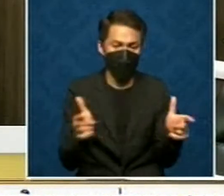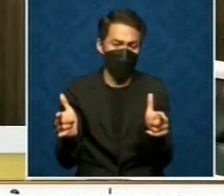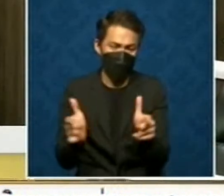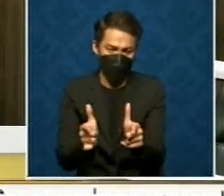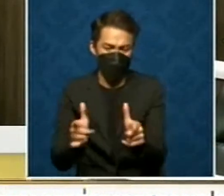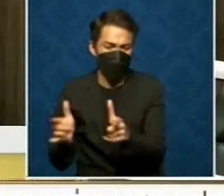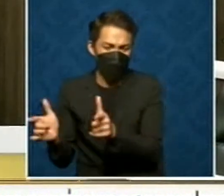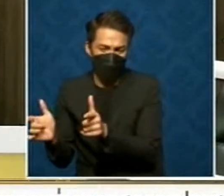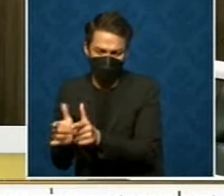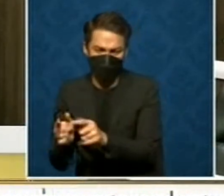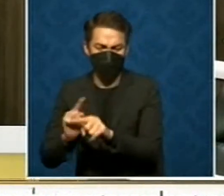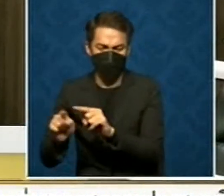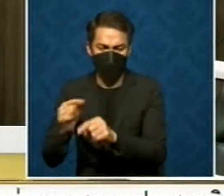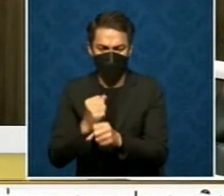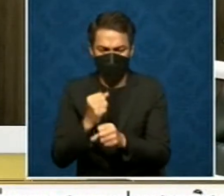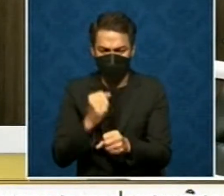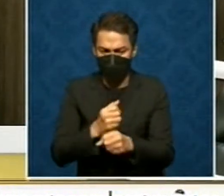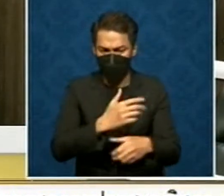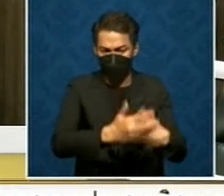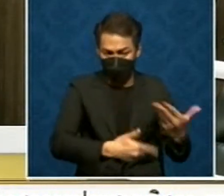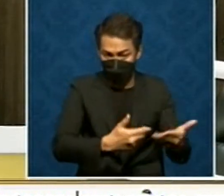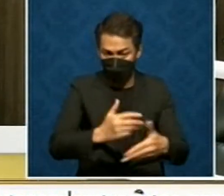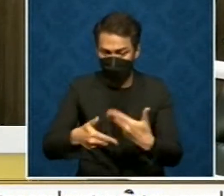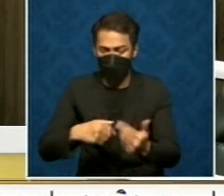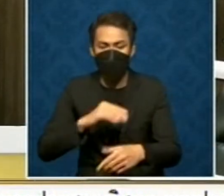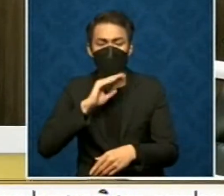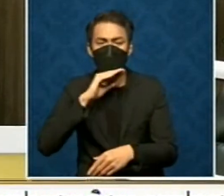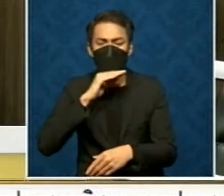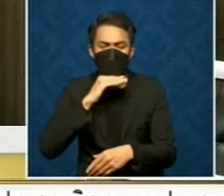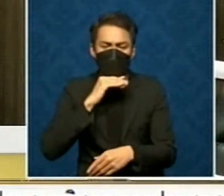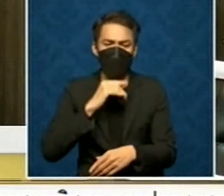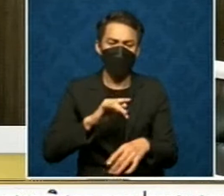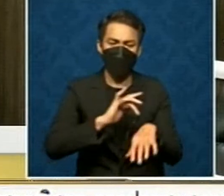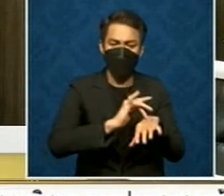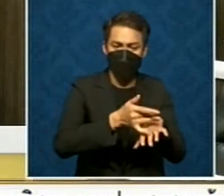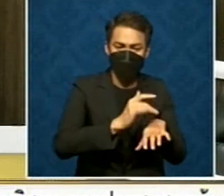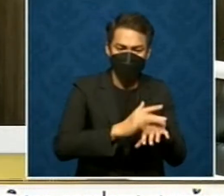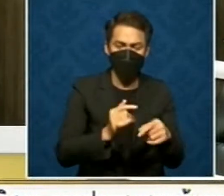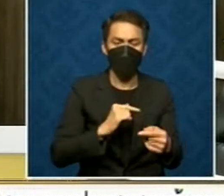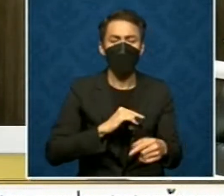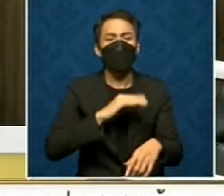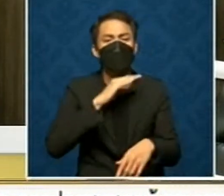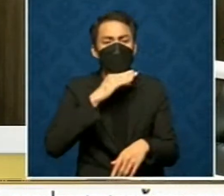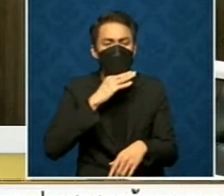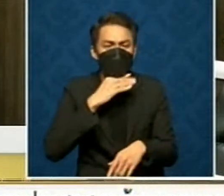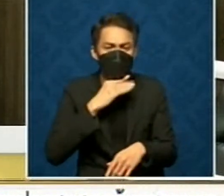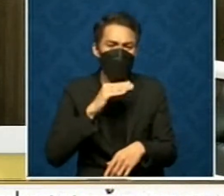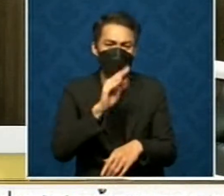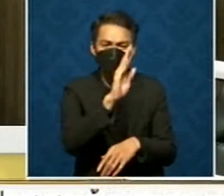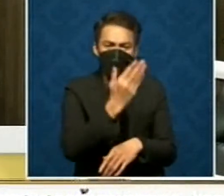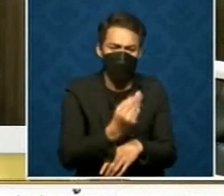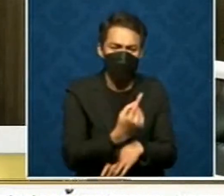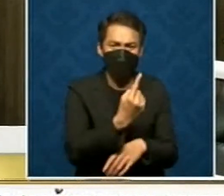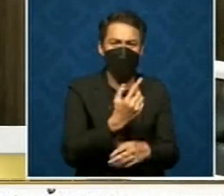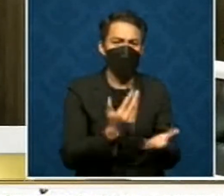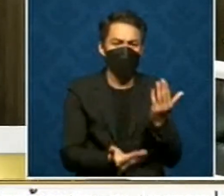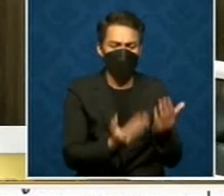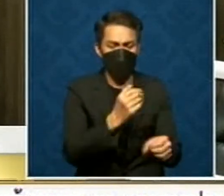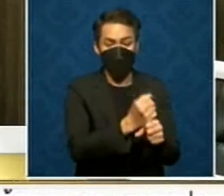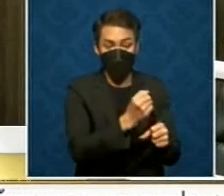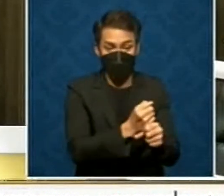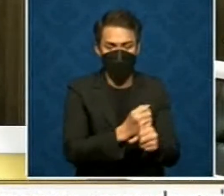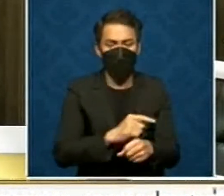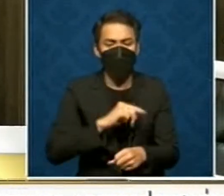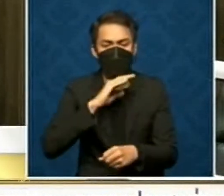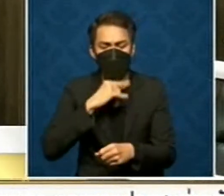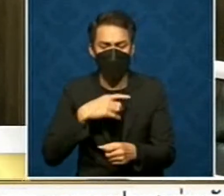กตลาดให้ชดเจนใครจะทำหมออกแนิกก็ทำใครจะทำ Plant Based Meat ที่อร่อยมคภาพก็ทำใจะ